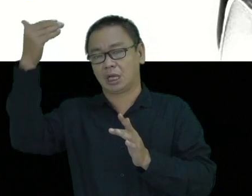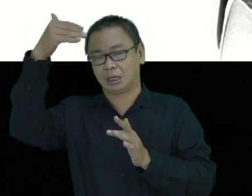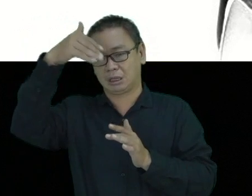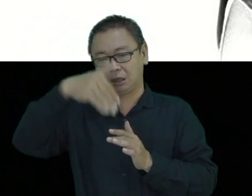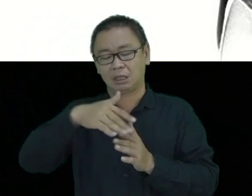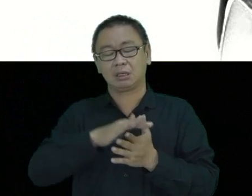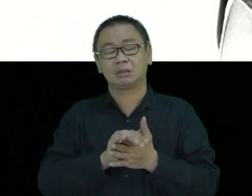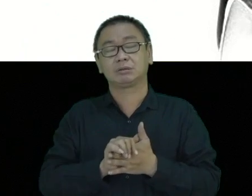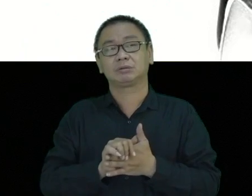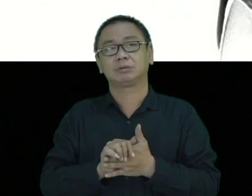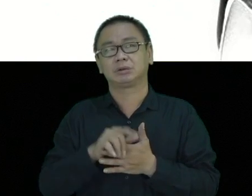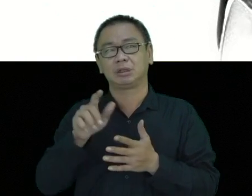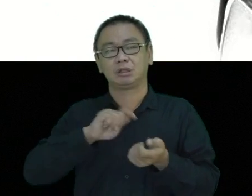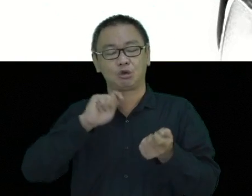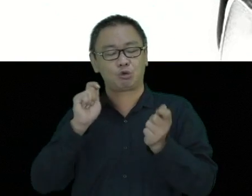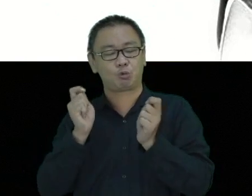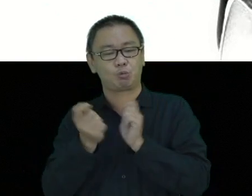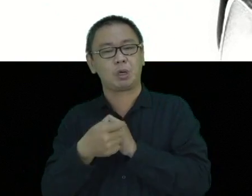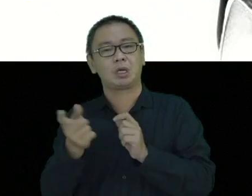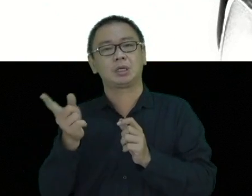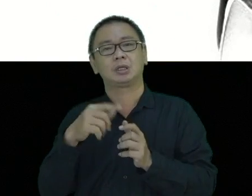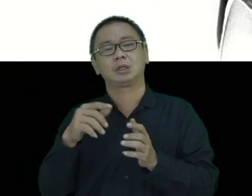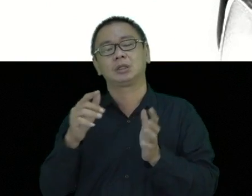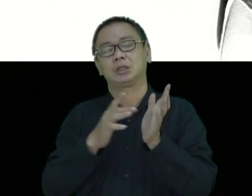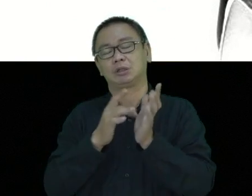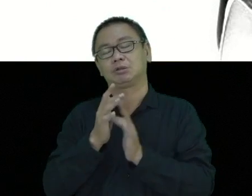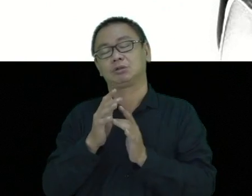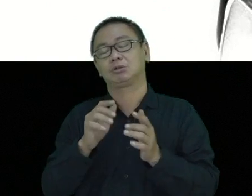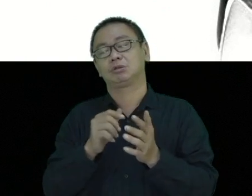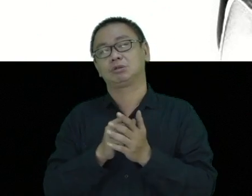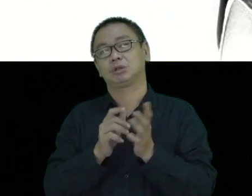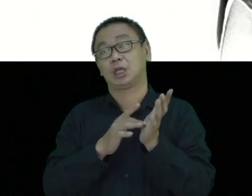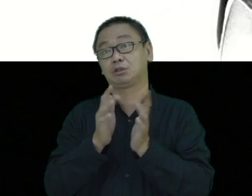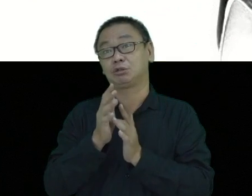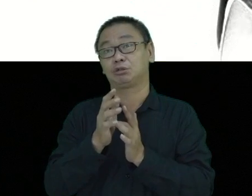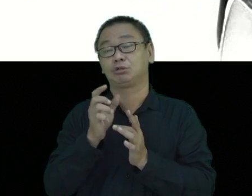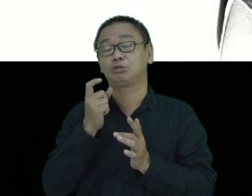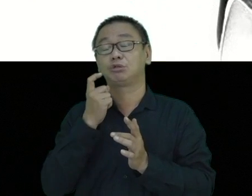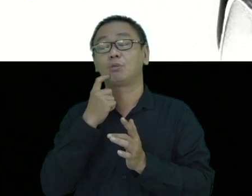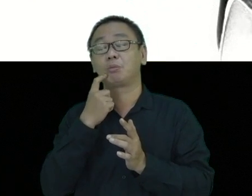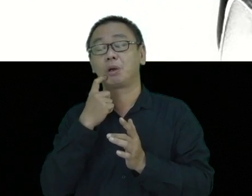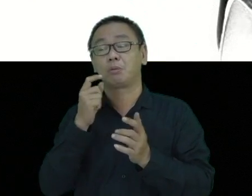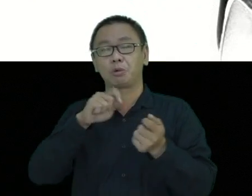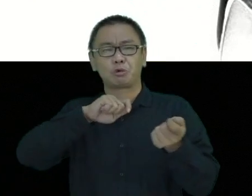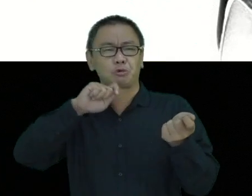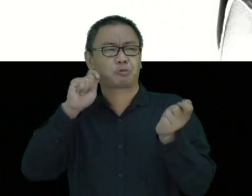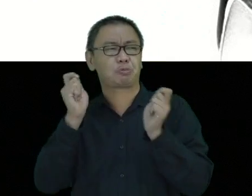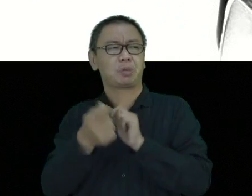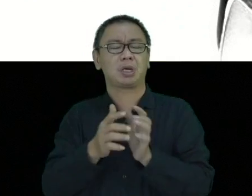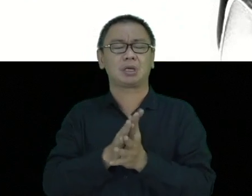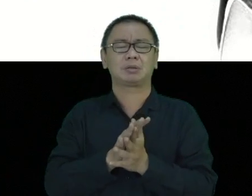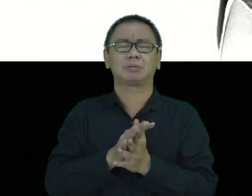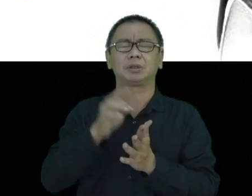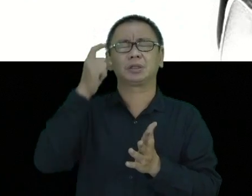Yesus. Di mana Yesus mencoba mengubah akan situasi yang ada, pikiran yang ada,